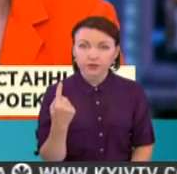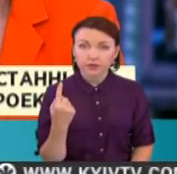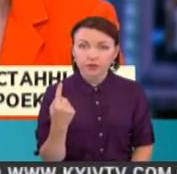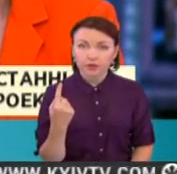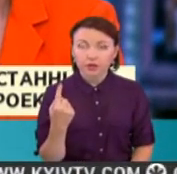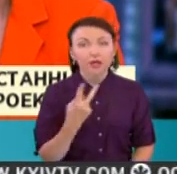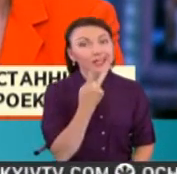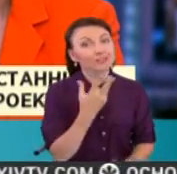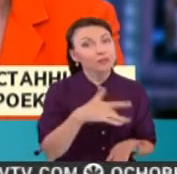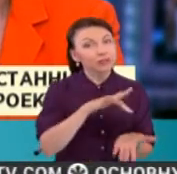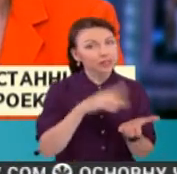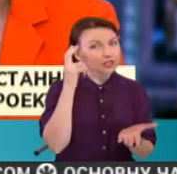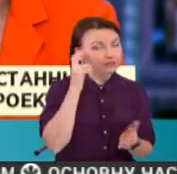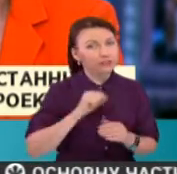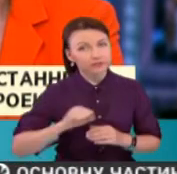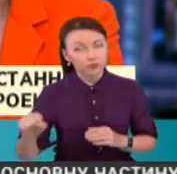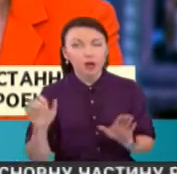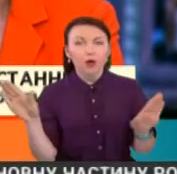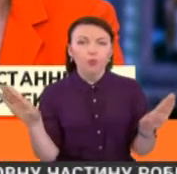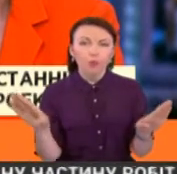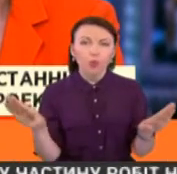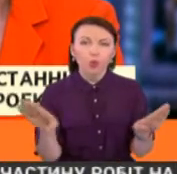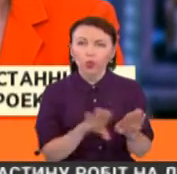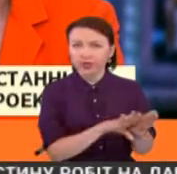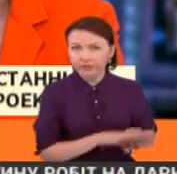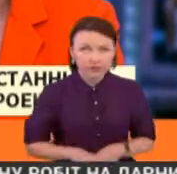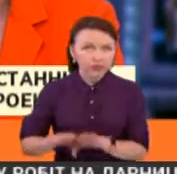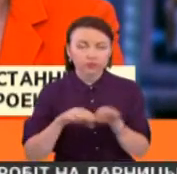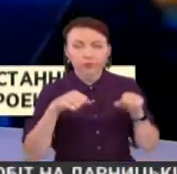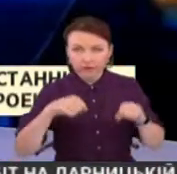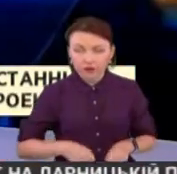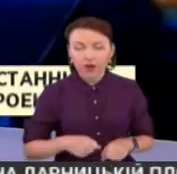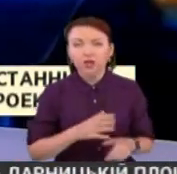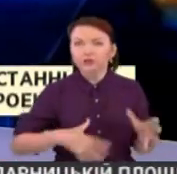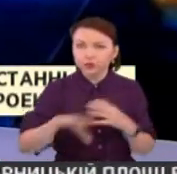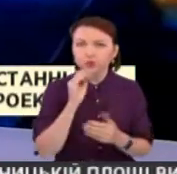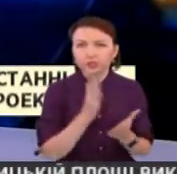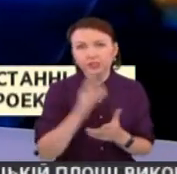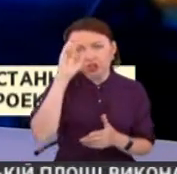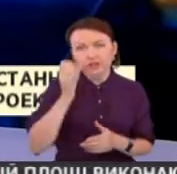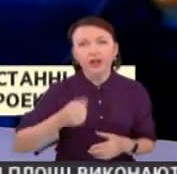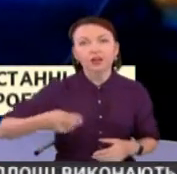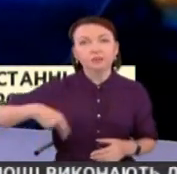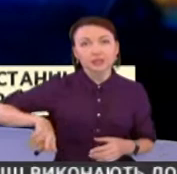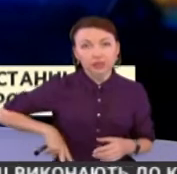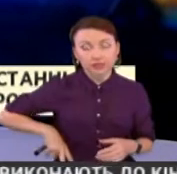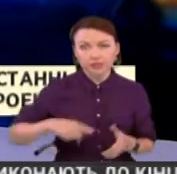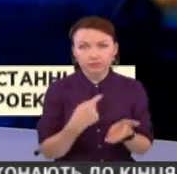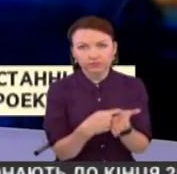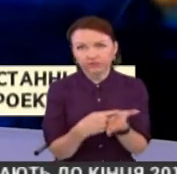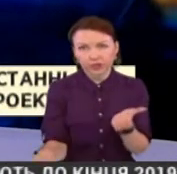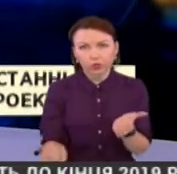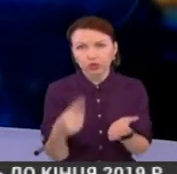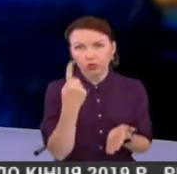Київ, Севастополь, вони урівняні в правах і всюди є державні адміністрації, то виключати